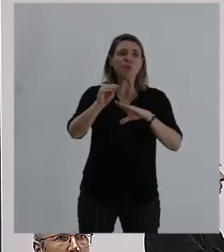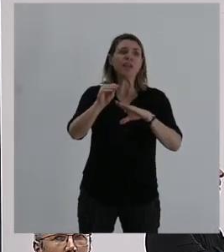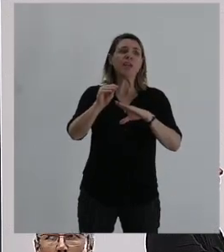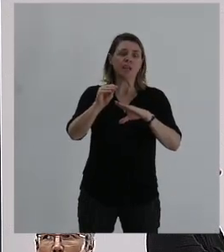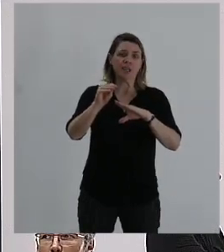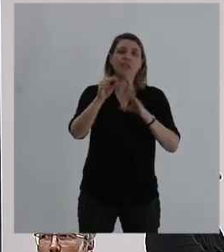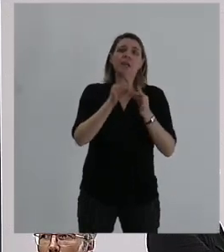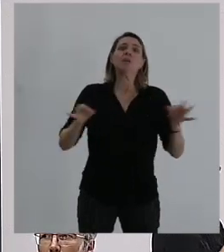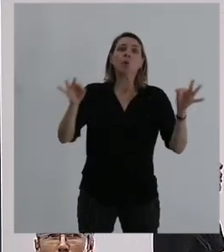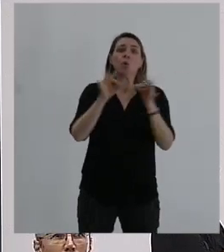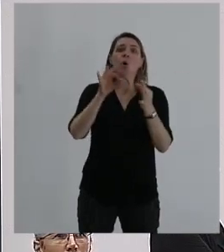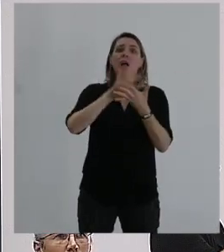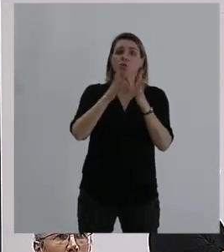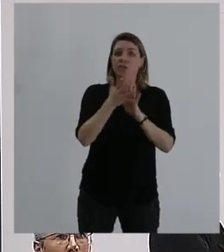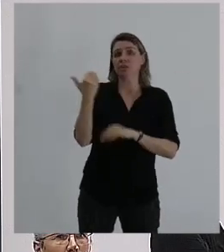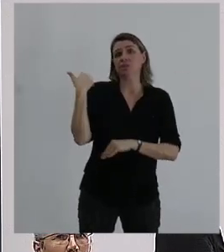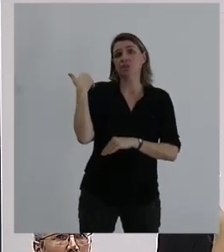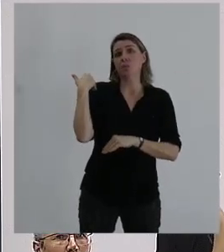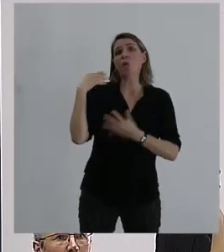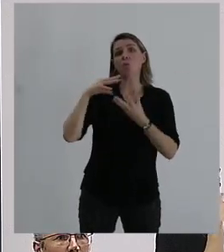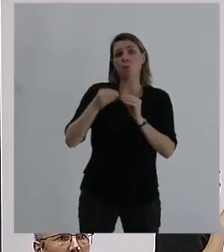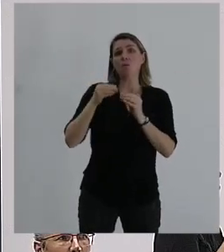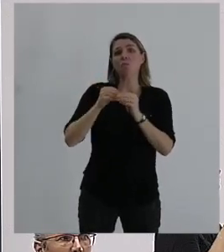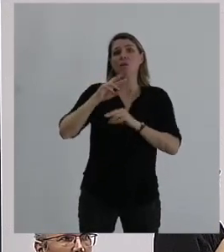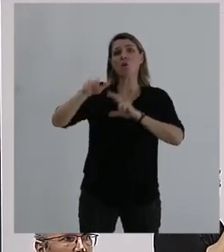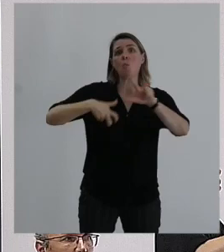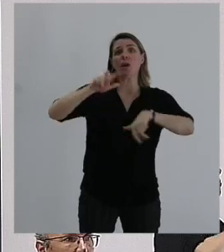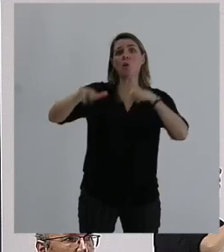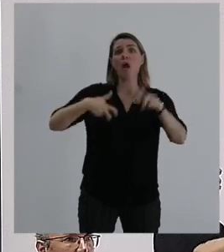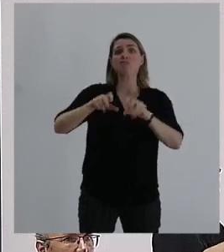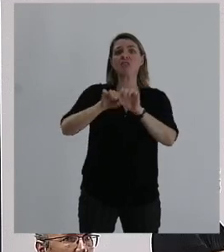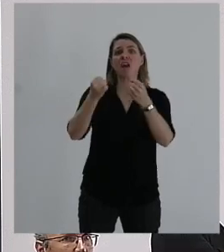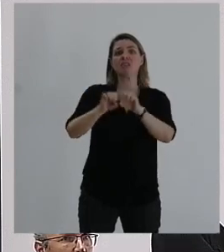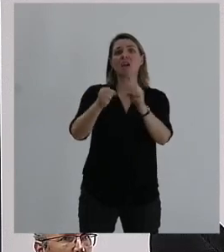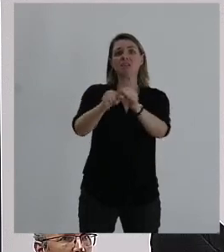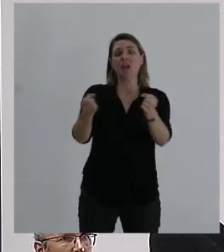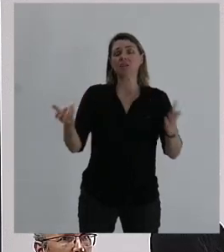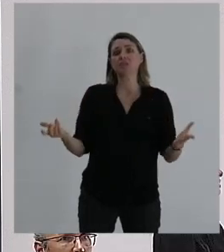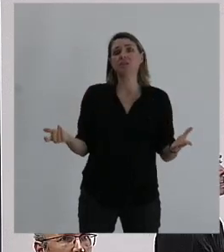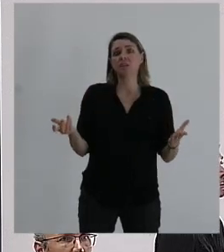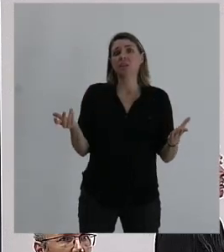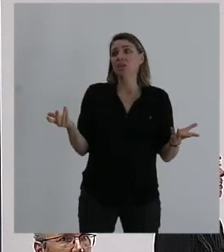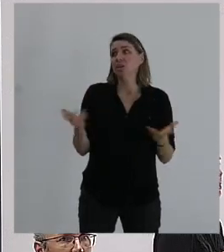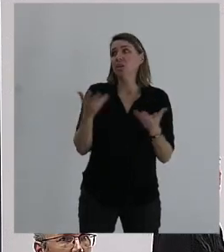associatifs. Dernièrement, il y a eu beaucoup de problèmes de cambriolage et d'effraction. Et je me demandais